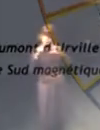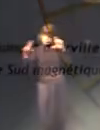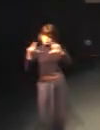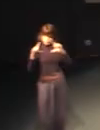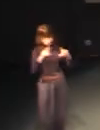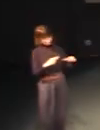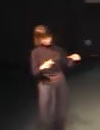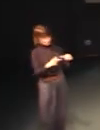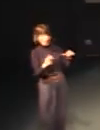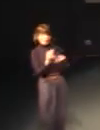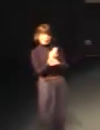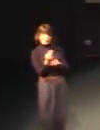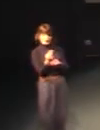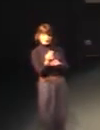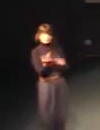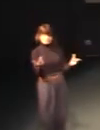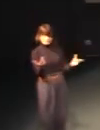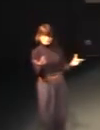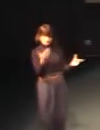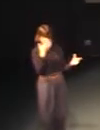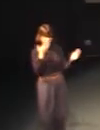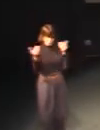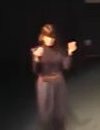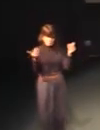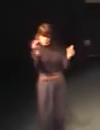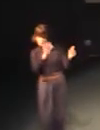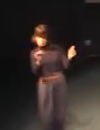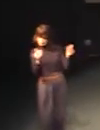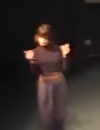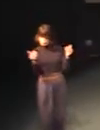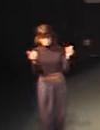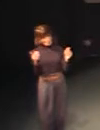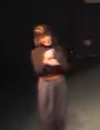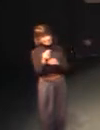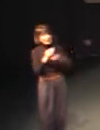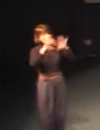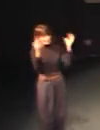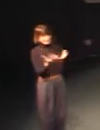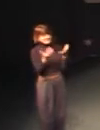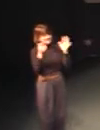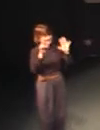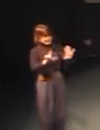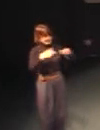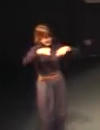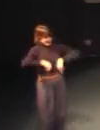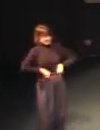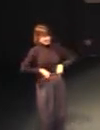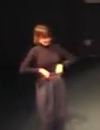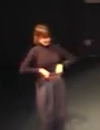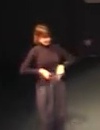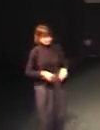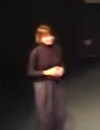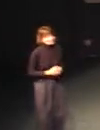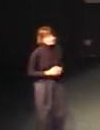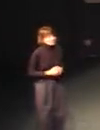si on compare donc avec le territoire en métropole donc on a cet état alors quand on regarde la